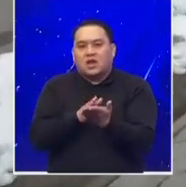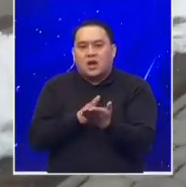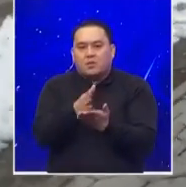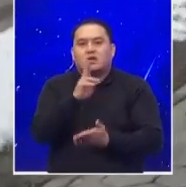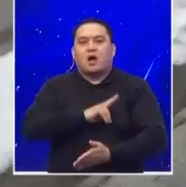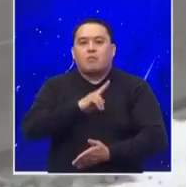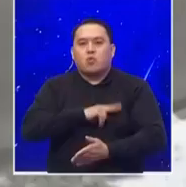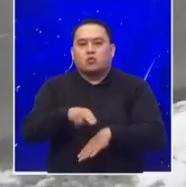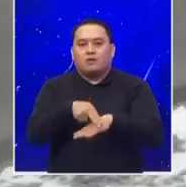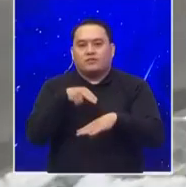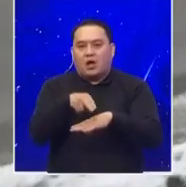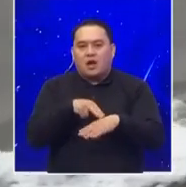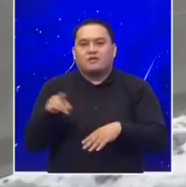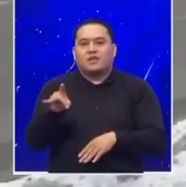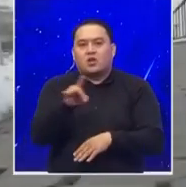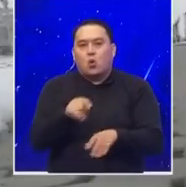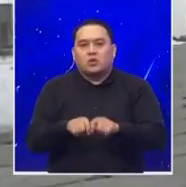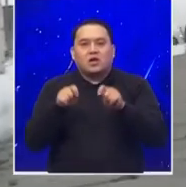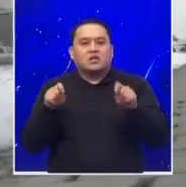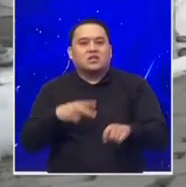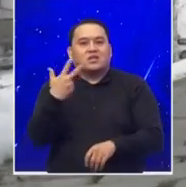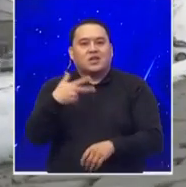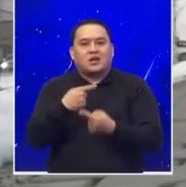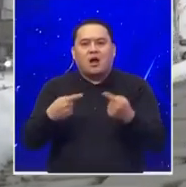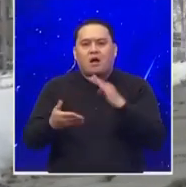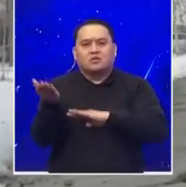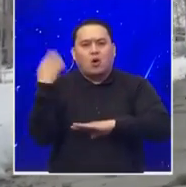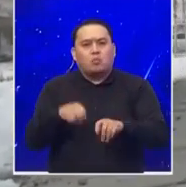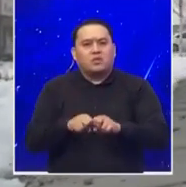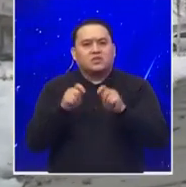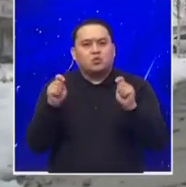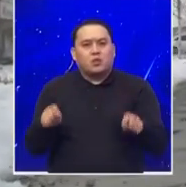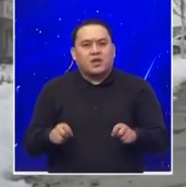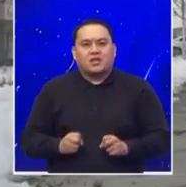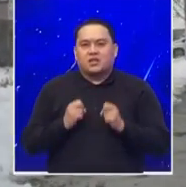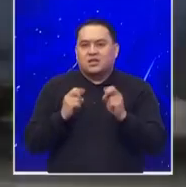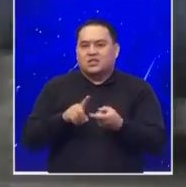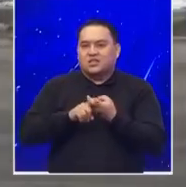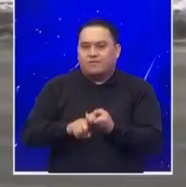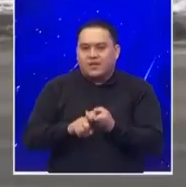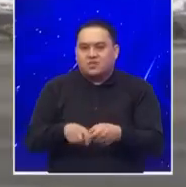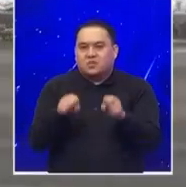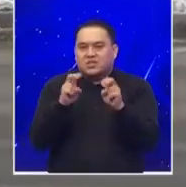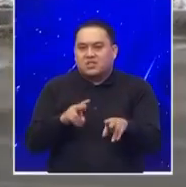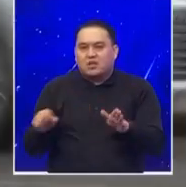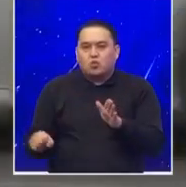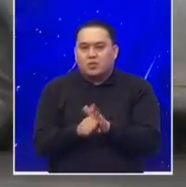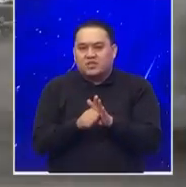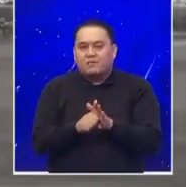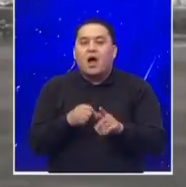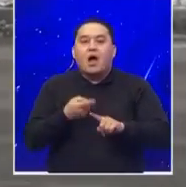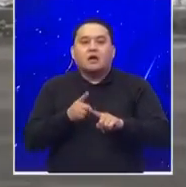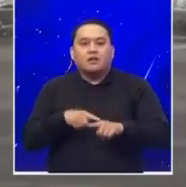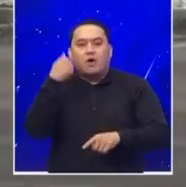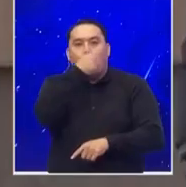работе блюстителей закона в регионе раскрыто 30 ранее совершенных преступлений, касающихся умышленных убийств. С